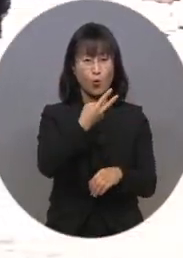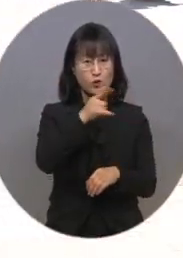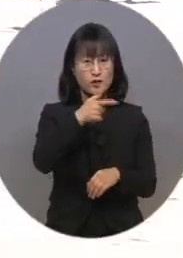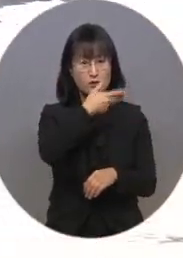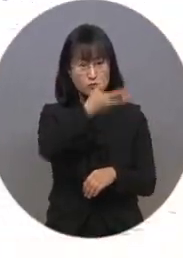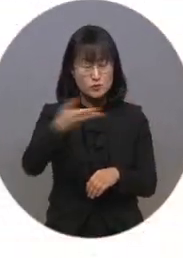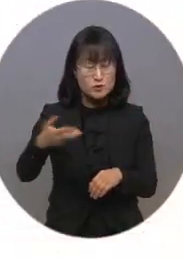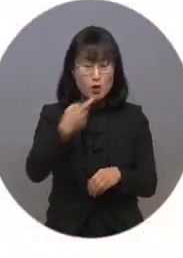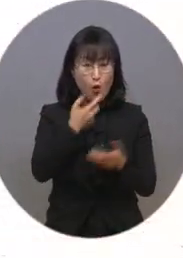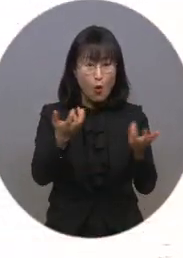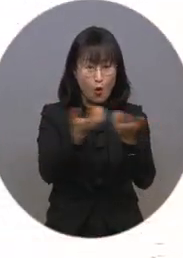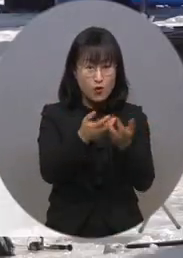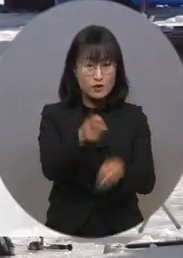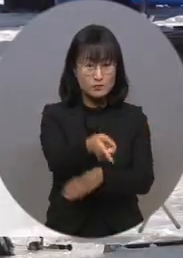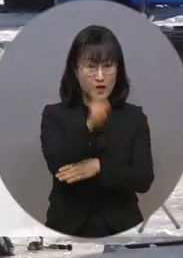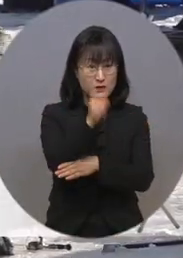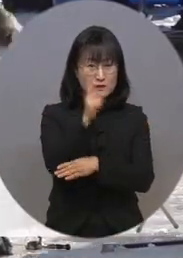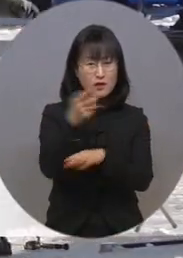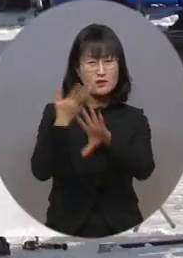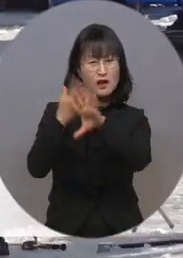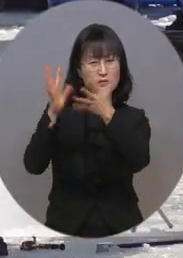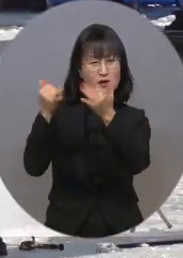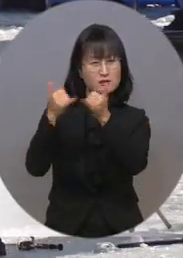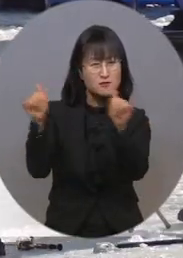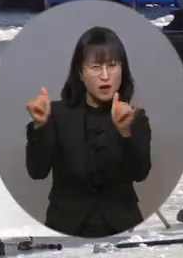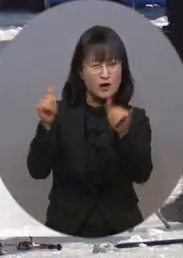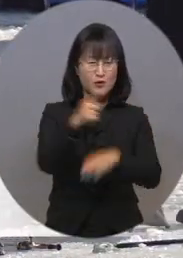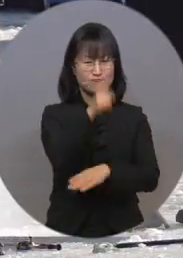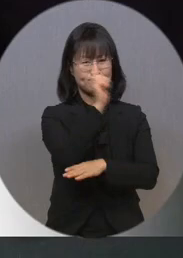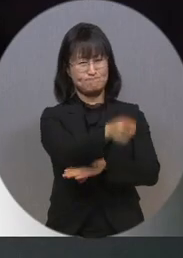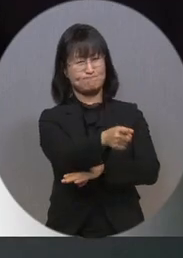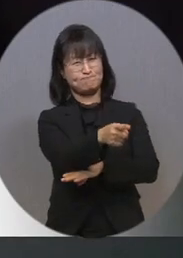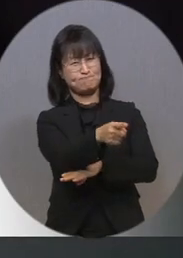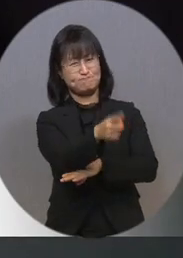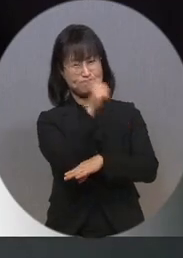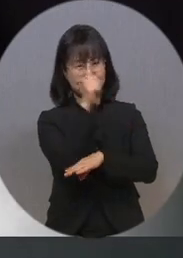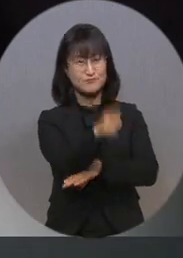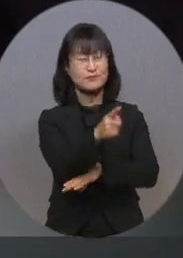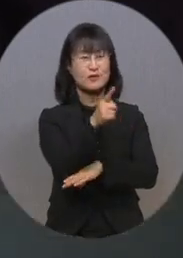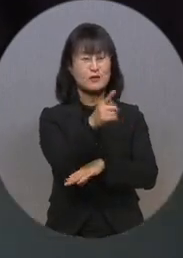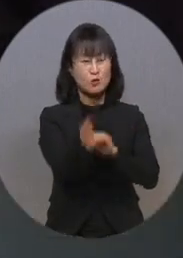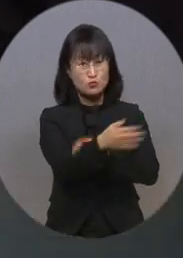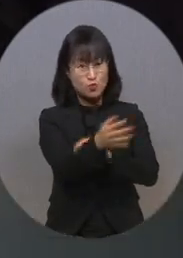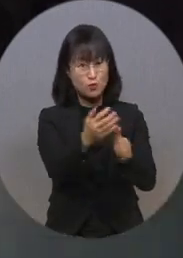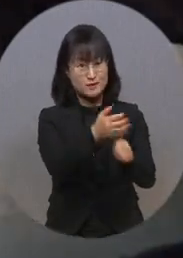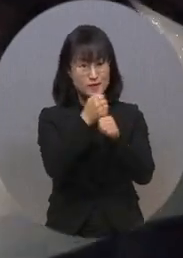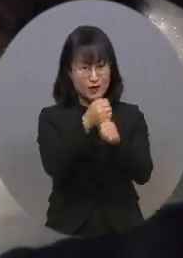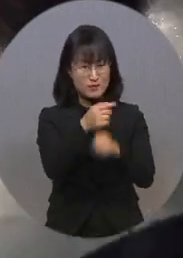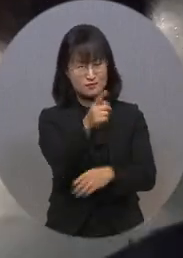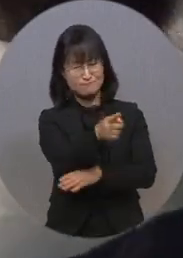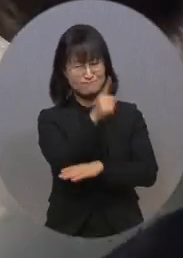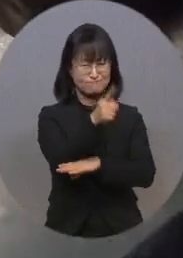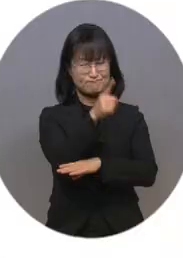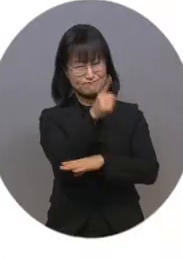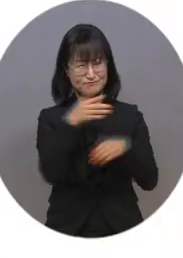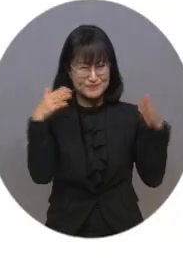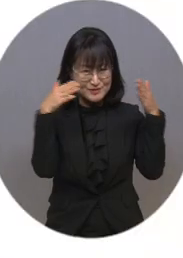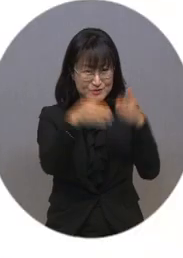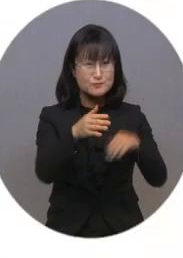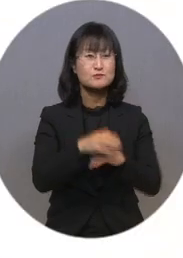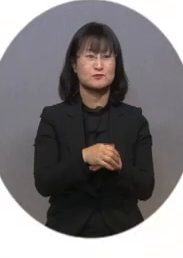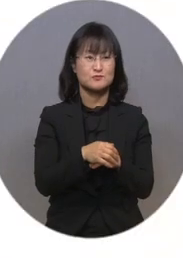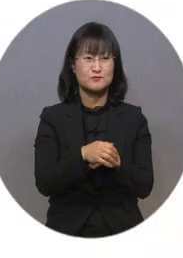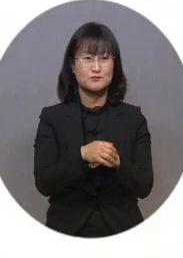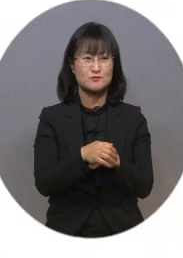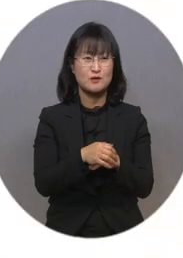만들어진 얼음 낚시터에서는 외국인 참가자가 얼음구멍에 낚싯대를 들이오고 송어를 잡기 위해 낚싯대와 눈시름을 합니다. To do